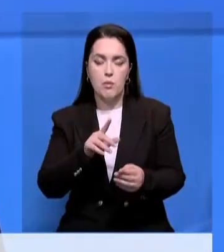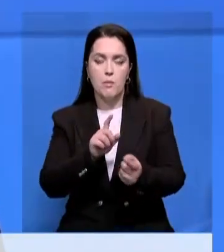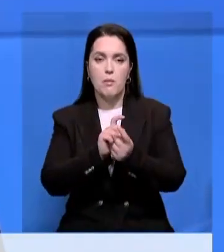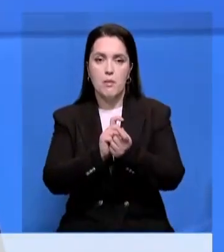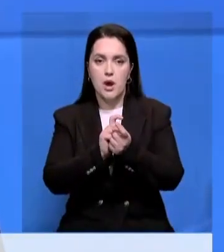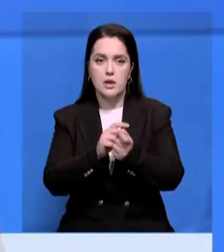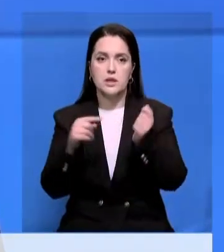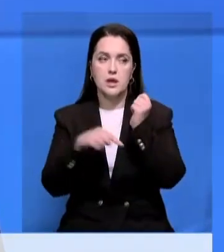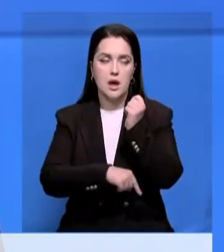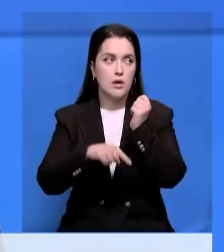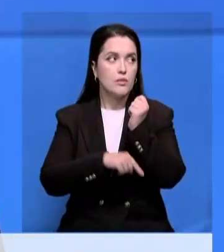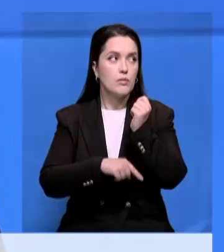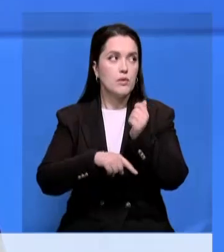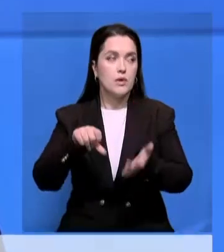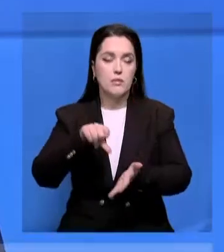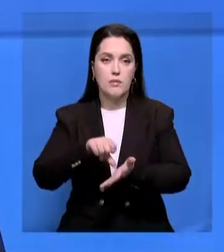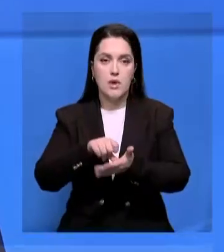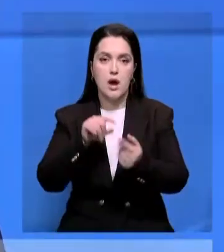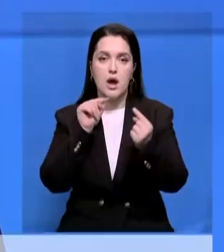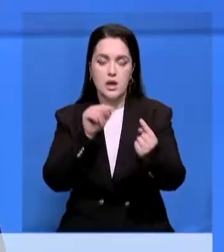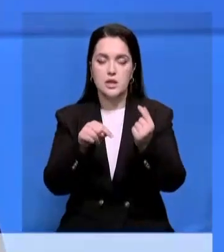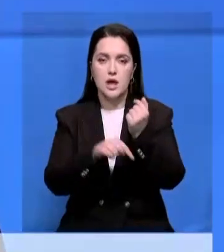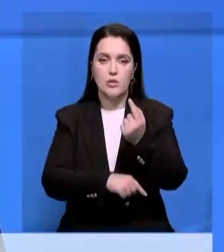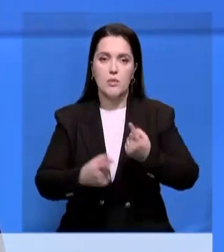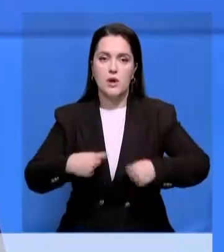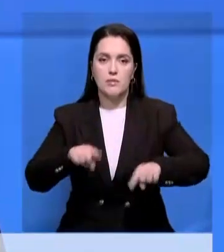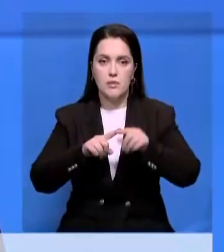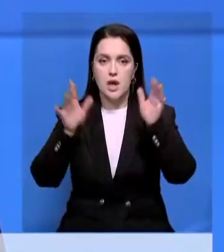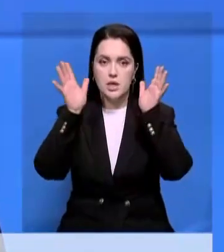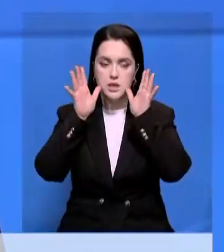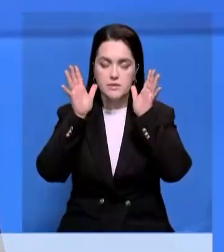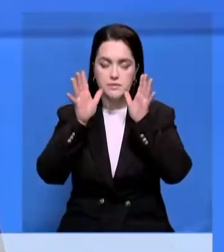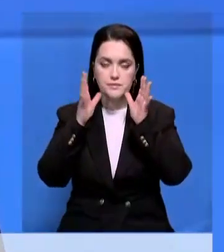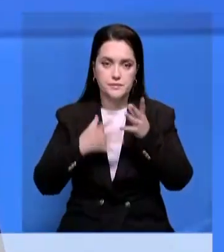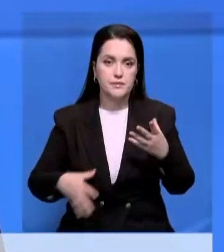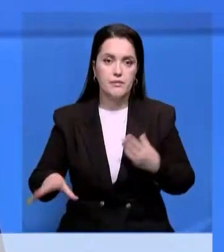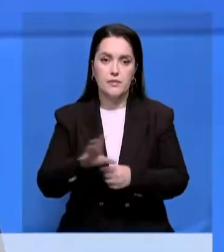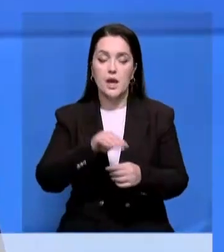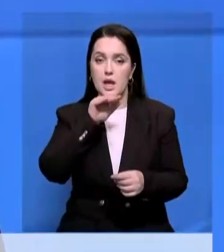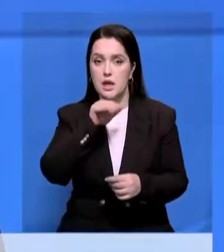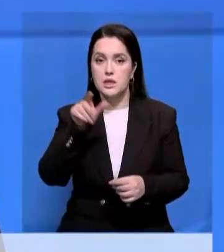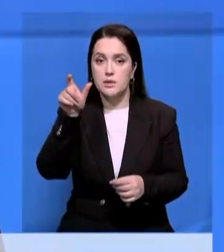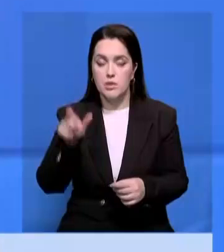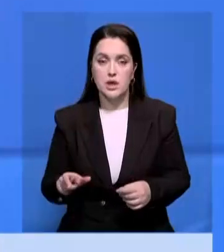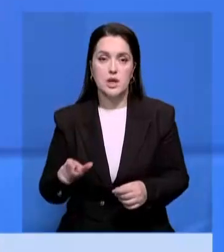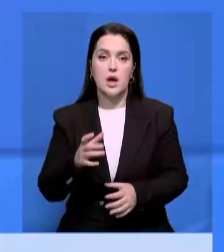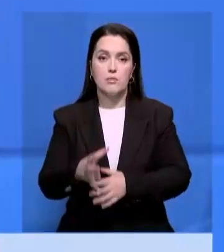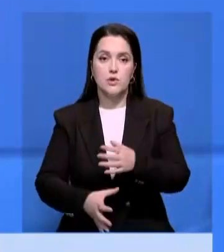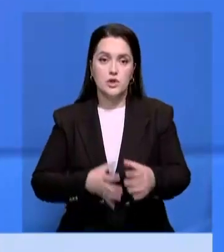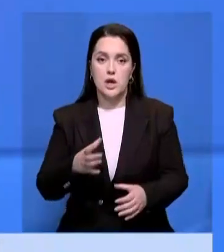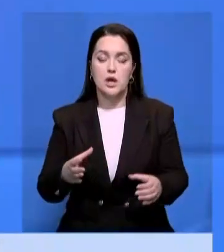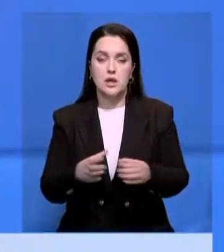коррупции между представителями антикоррупционных ведомств исламского мира экспертами и международными организациями